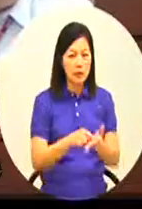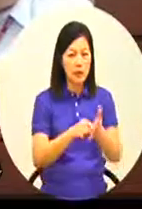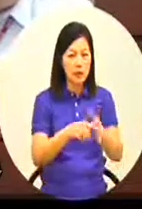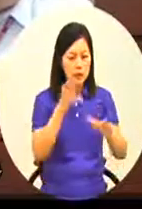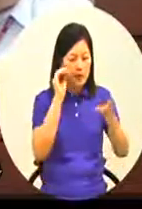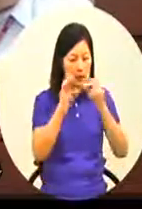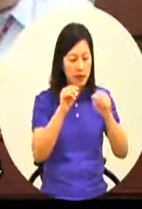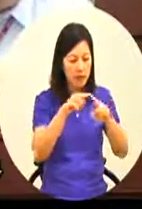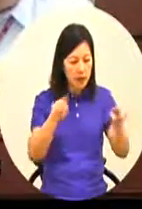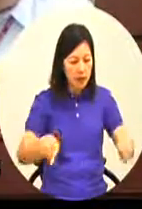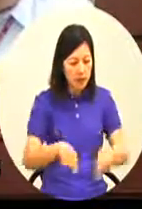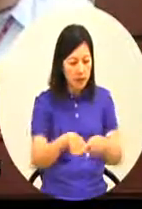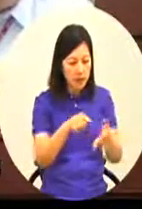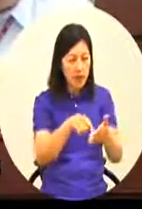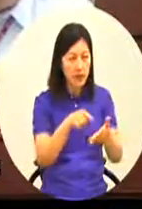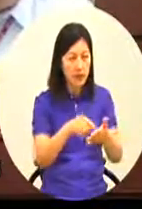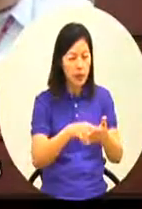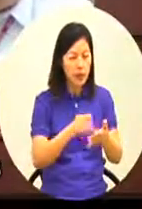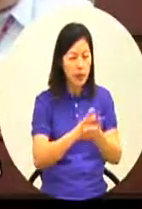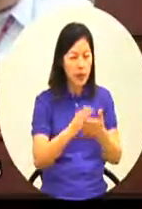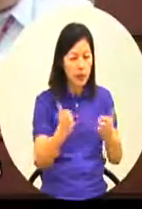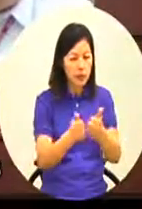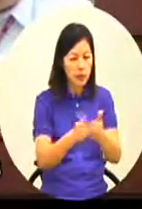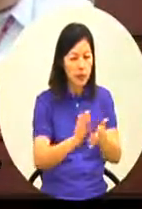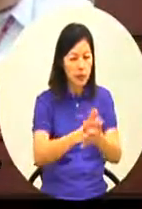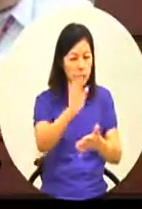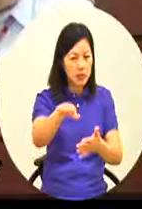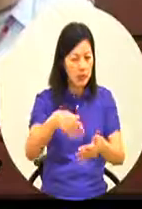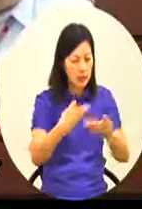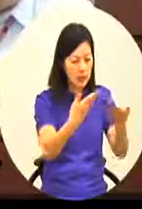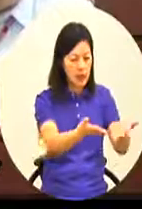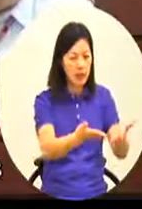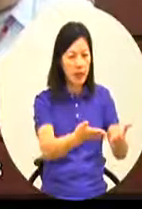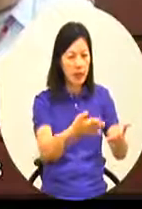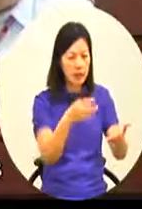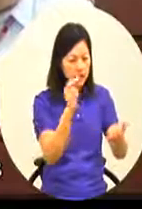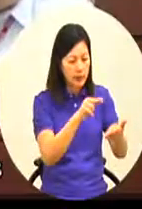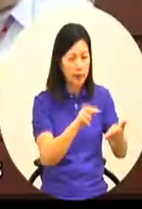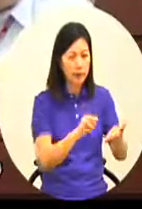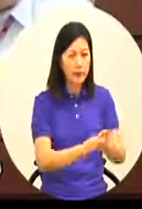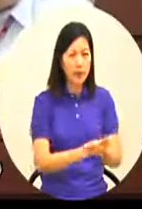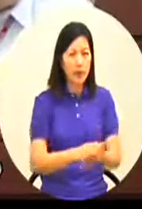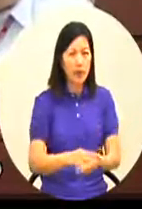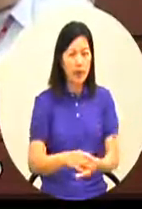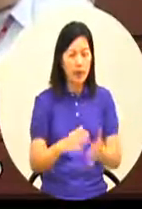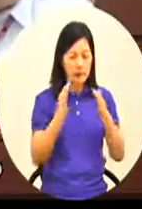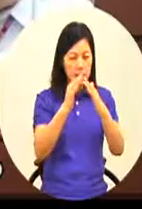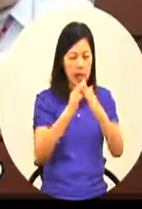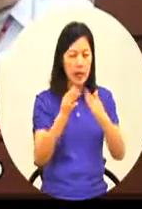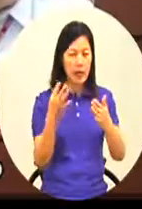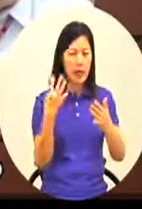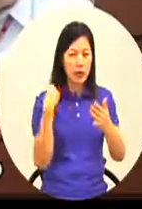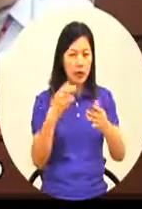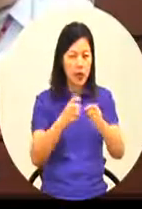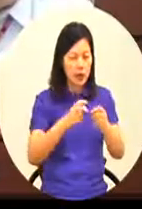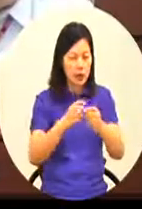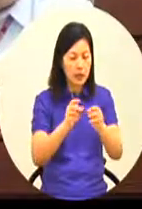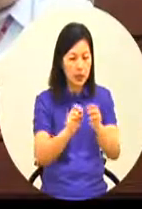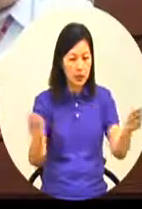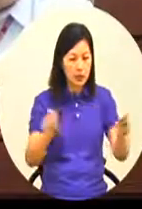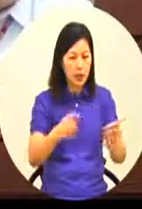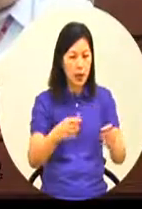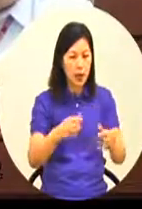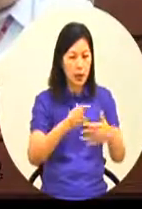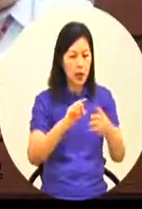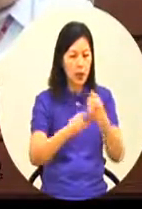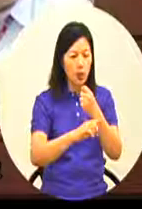们这边有，我会后可以再提供给议员。那原则上它就是屋龄必须满20年的合法建筑物。那我